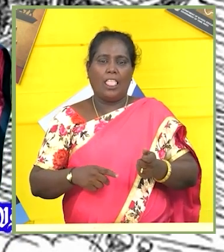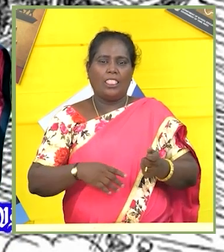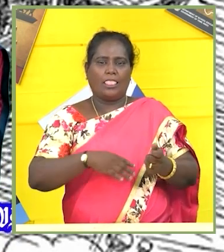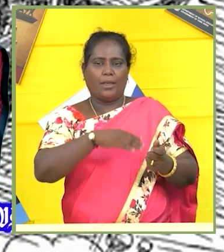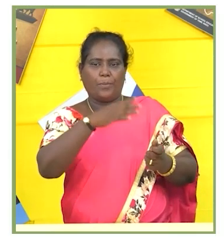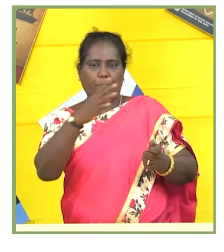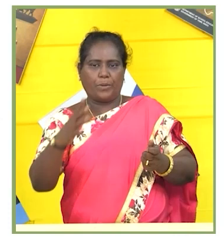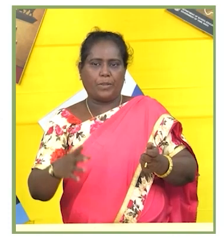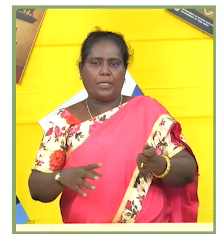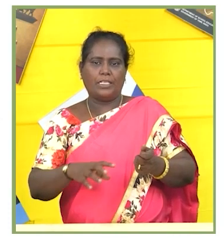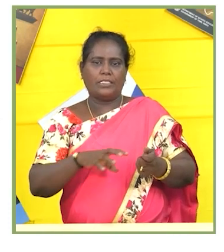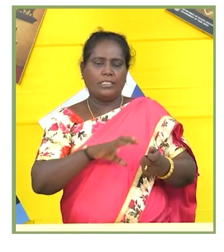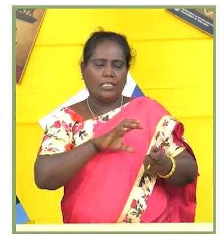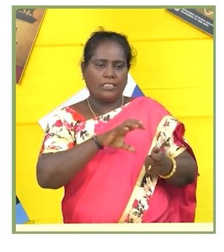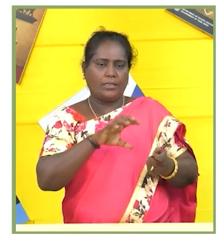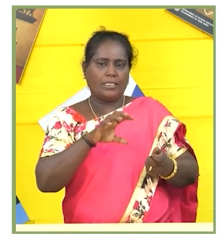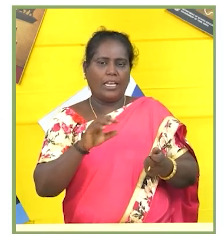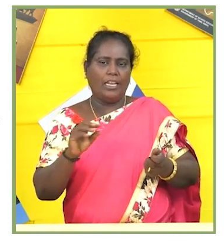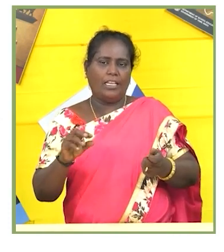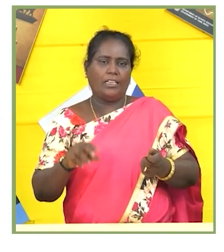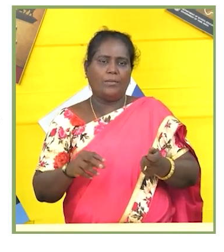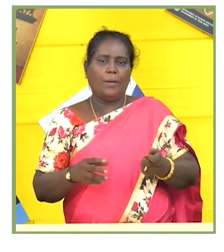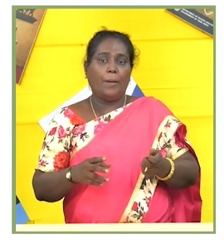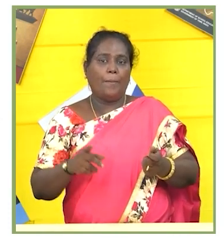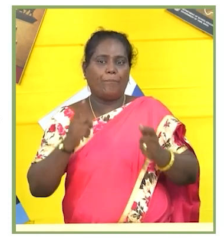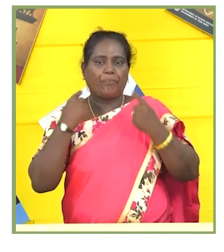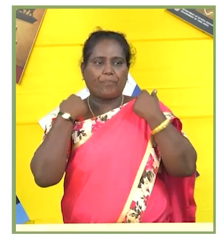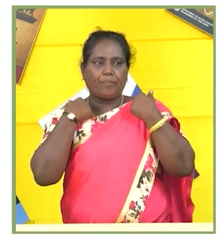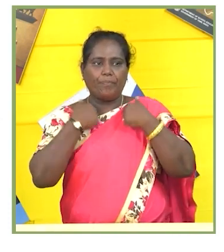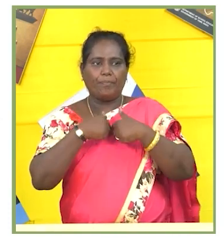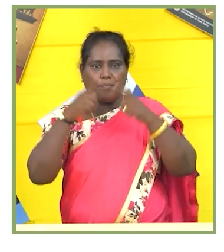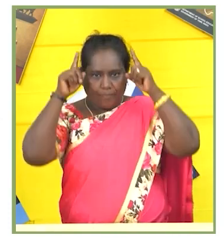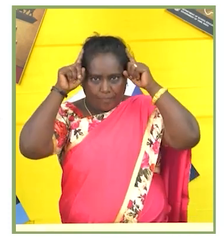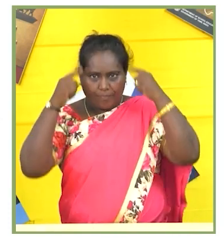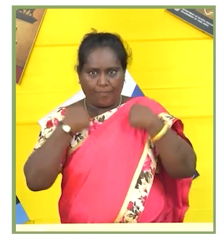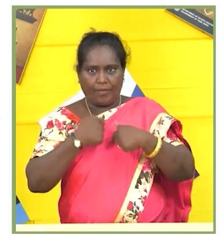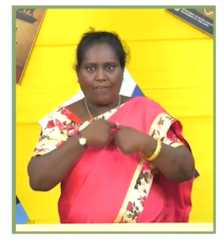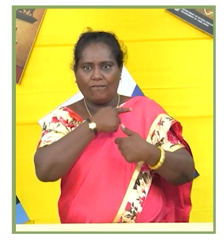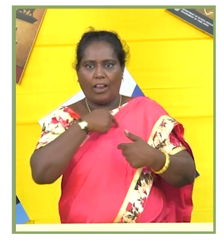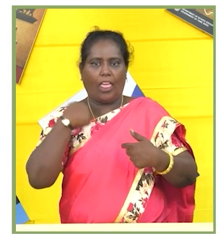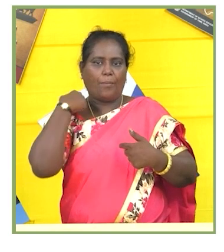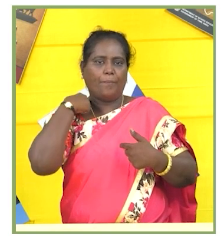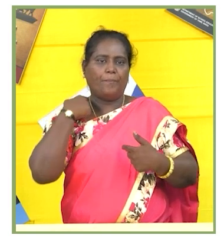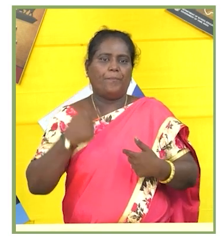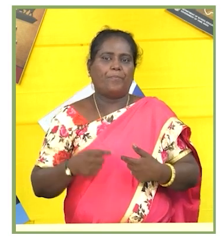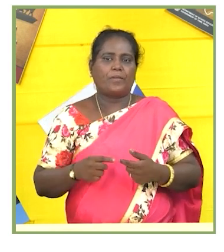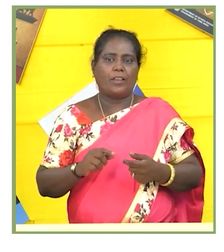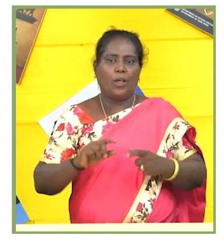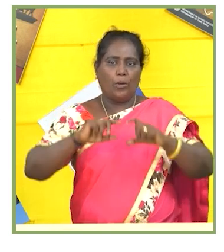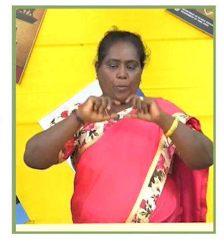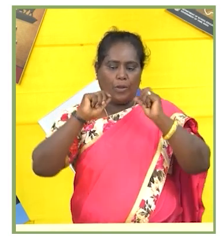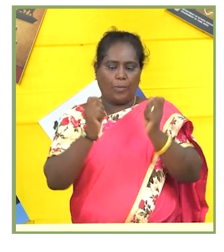எப்படி வந்ததுன்னா, சல்லிக்கட்டு தற்போது ஜல்லிக்கட்டு என வழங்கப்பட்டு வருகிறது. சல்லி என்பது மாட்டின்